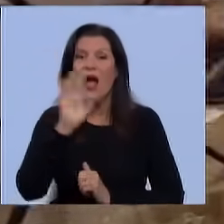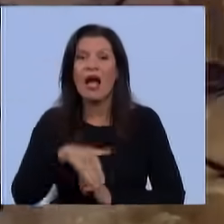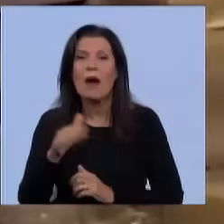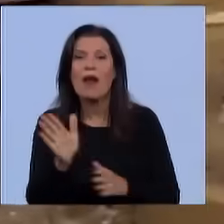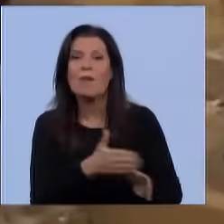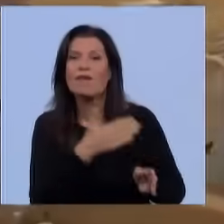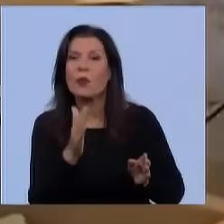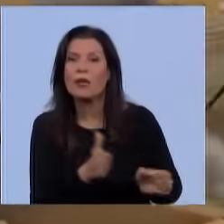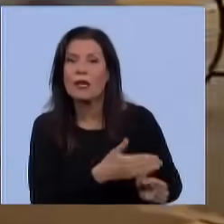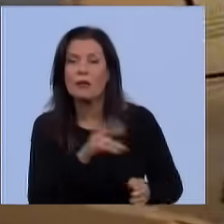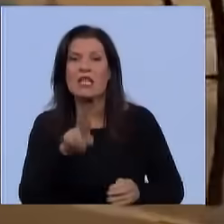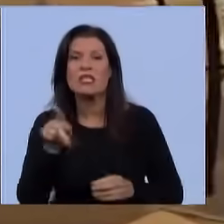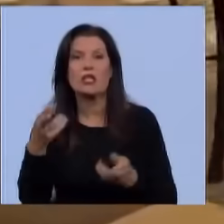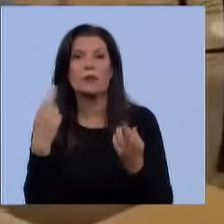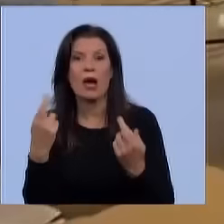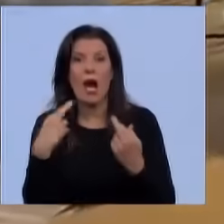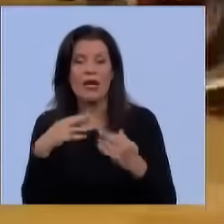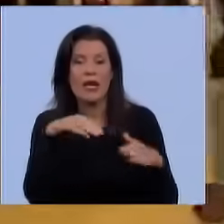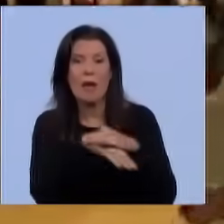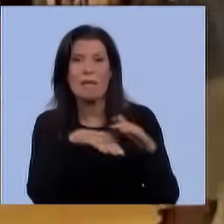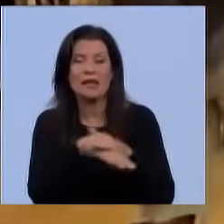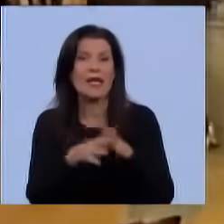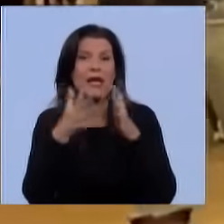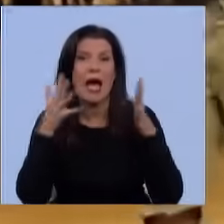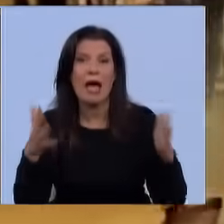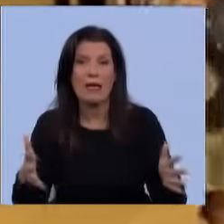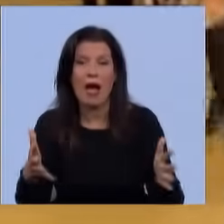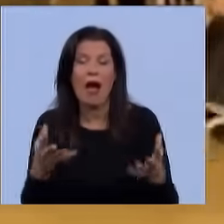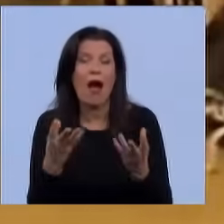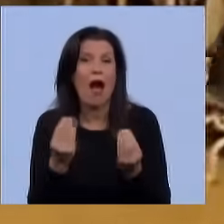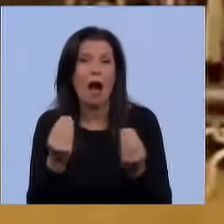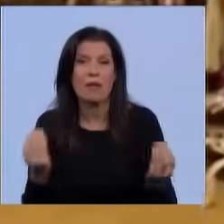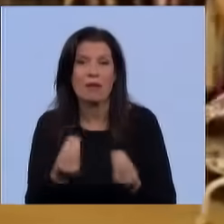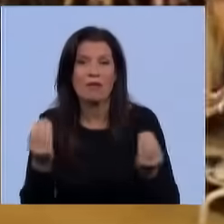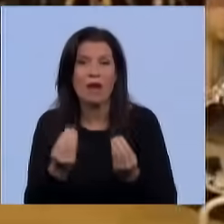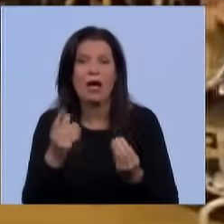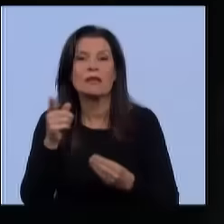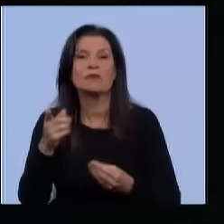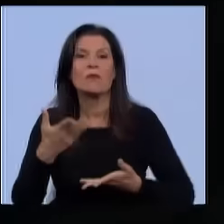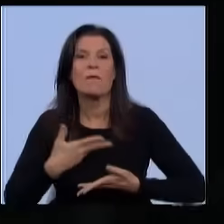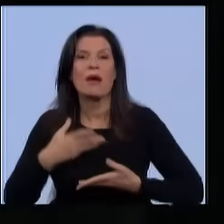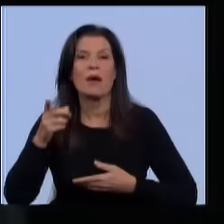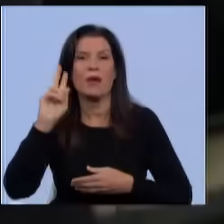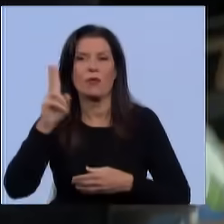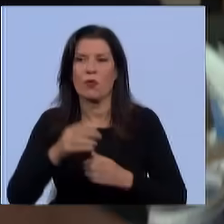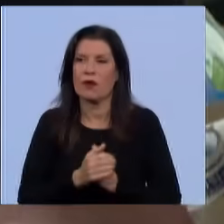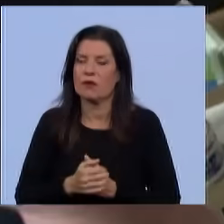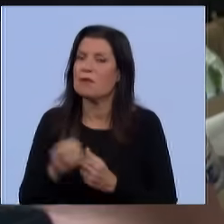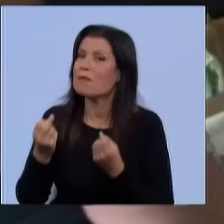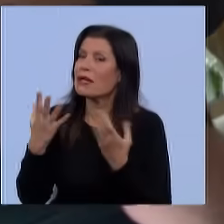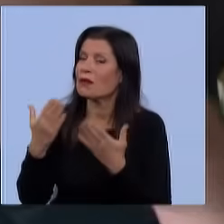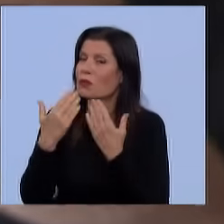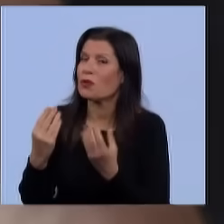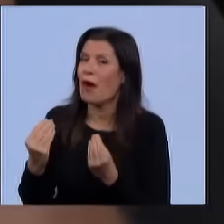מחסן ענק, מלא בסחורות, הכל מגיע מחול. וואי, זה מדהים, תודה לכם, תודה, תבורכו בכל. כל הדברים האלה שאני רואה